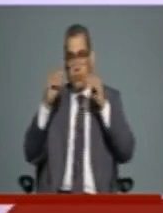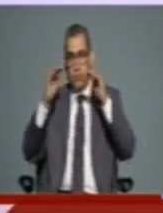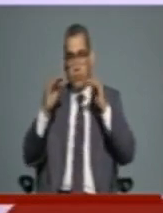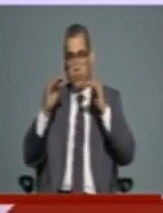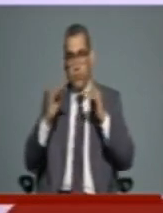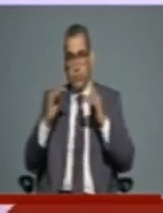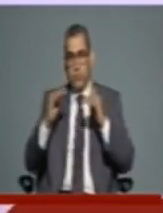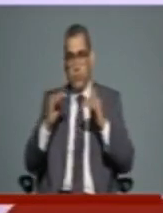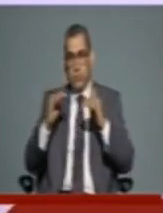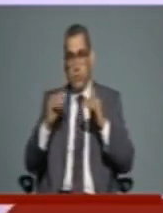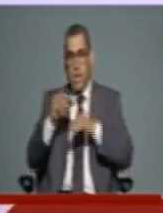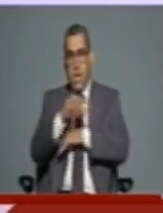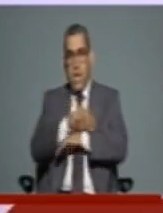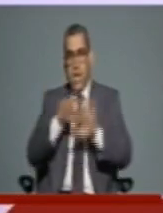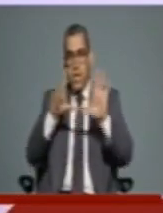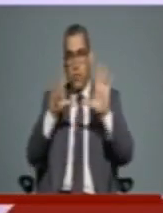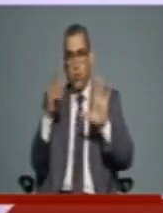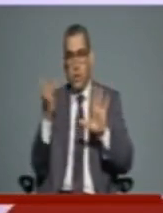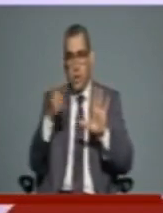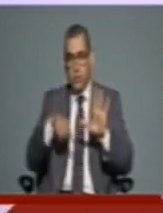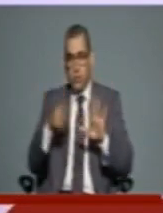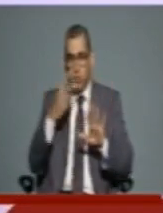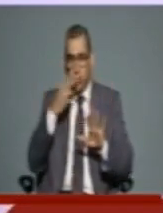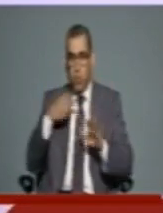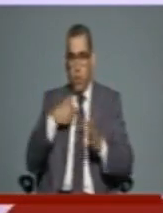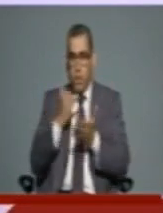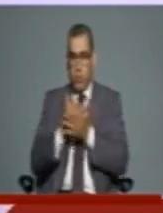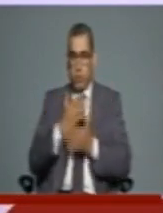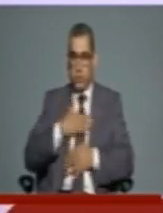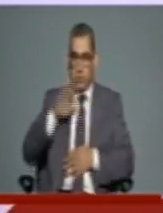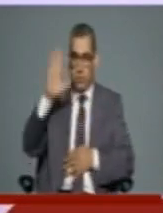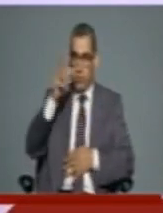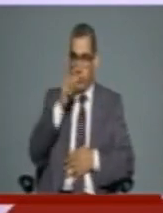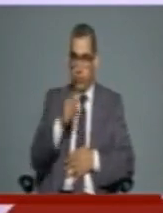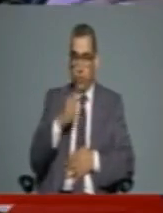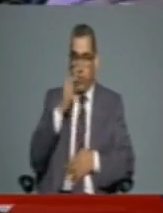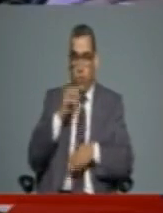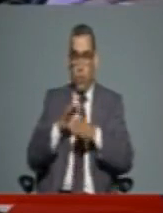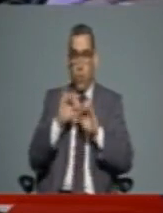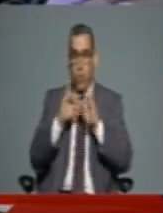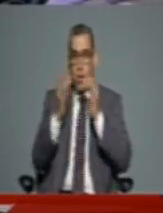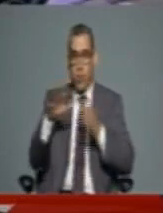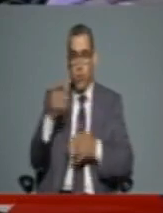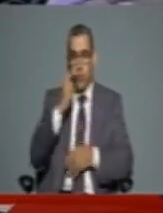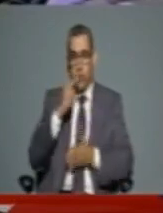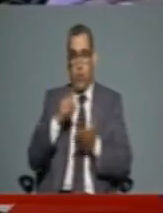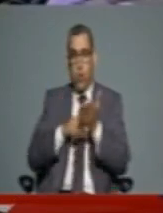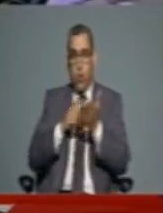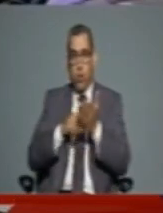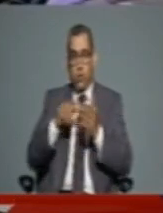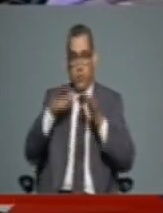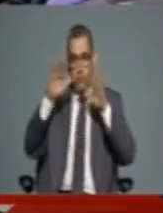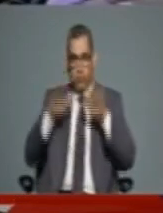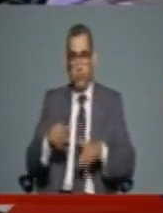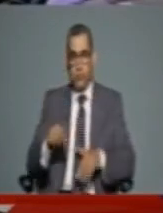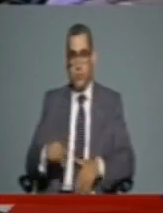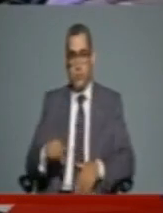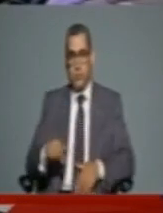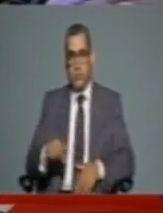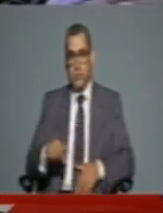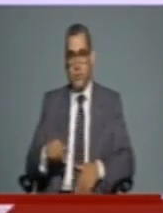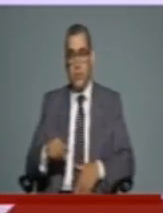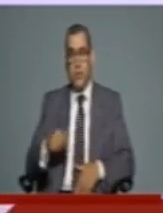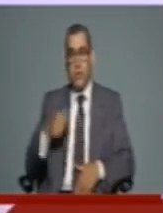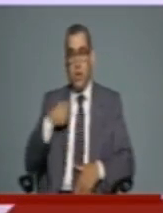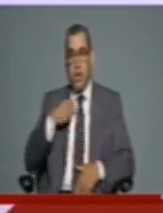اسبوع واحد حضرتك وانا مسؤول قدام حضرتك وقدام المجتمع، الرز هيبتدي ينزل. احنا